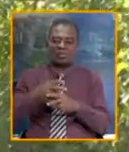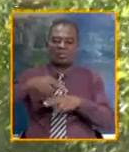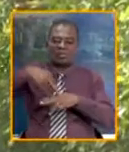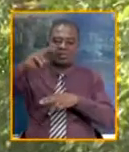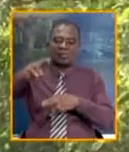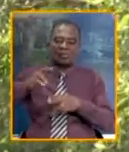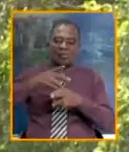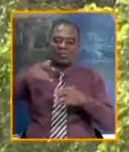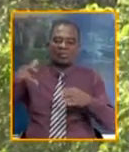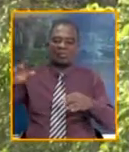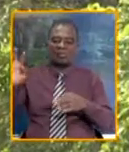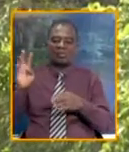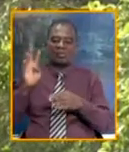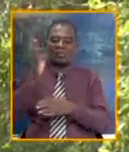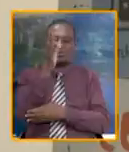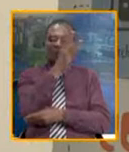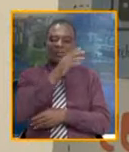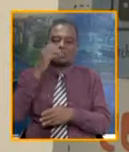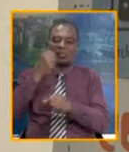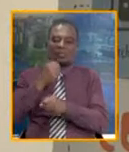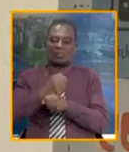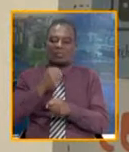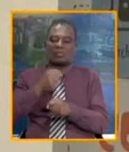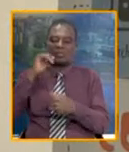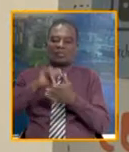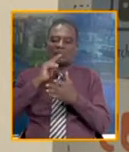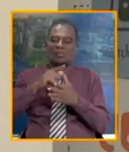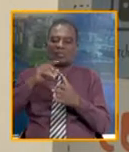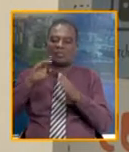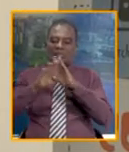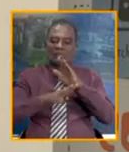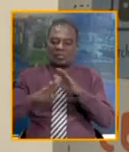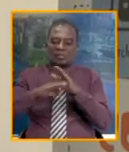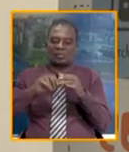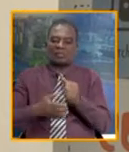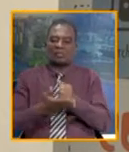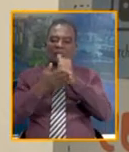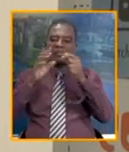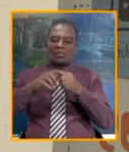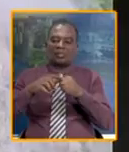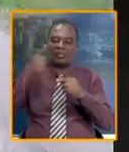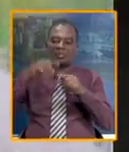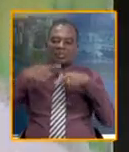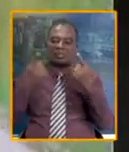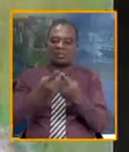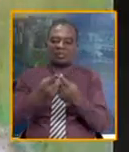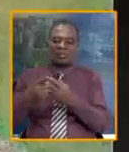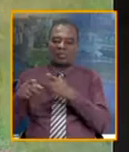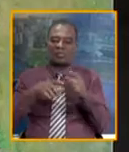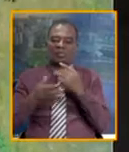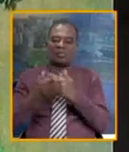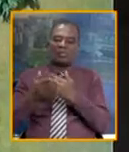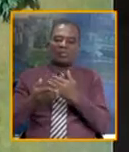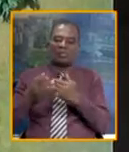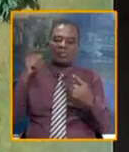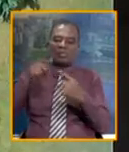l'extension des forêts. Ces travaux constituent la base de notre appui à ce secteur, orienté vers des actions qui